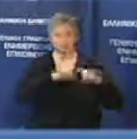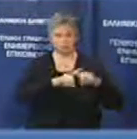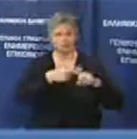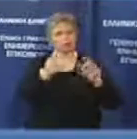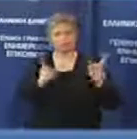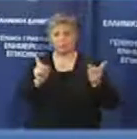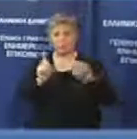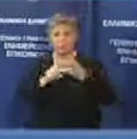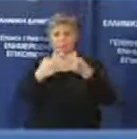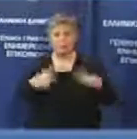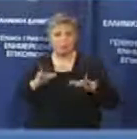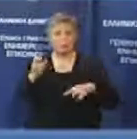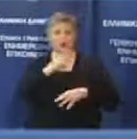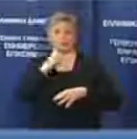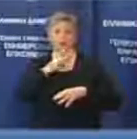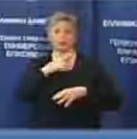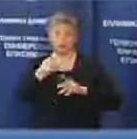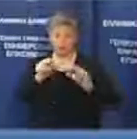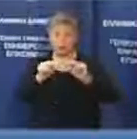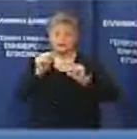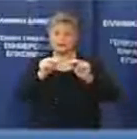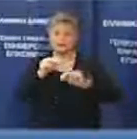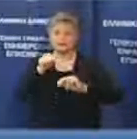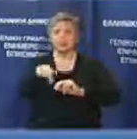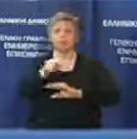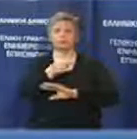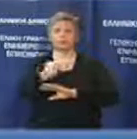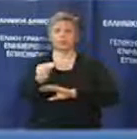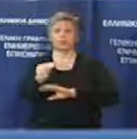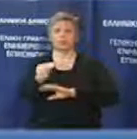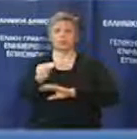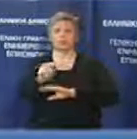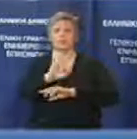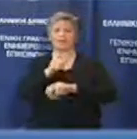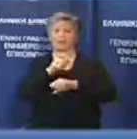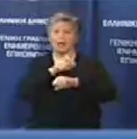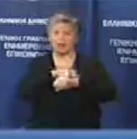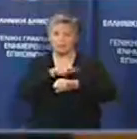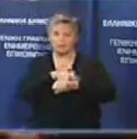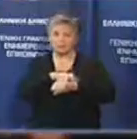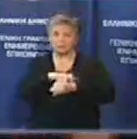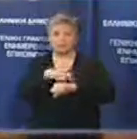αυτά τα οποία σας περιέγραψα και έτσι δεν μπαίνει τέτοιο ζήτημα.